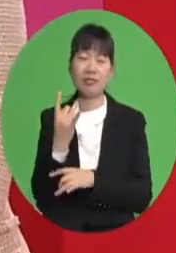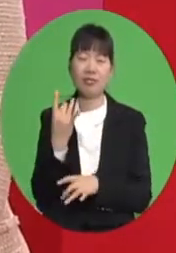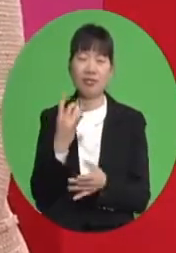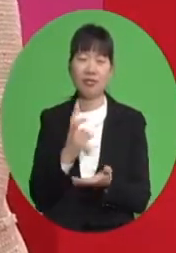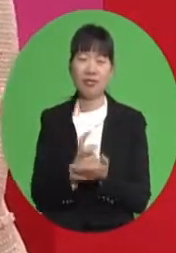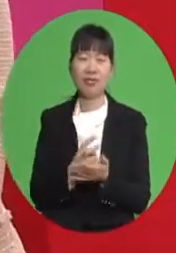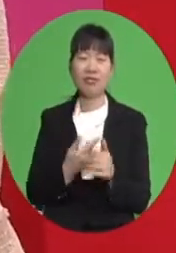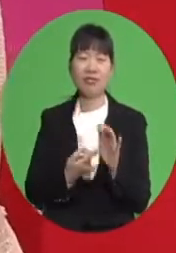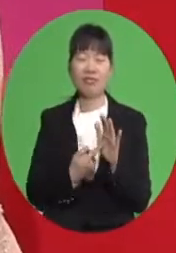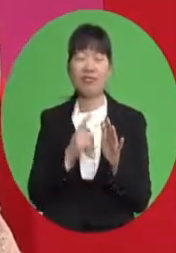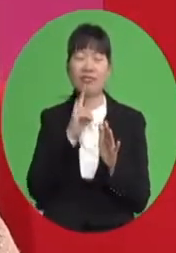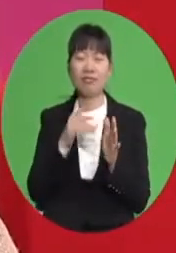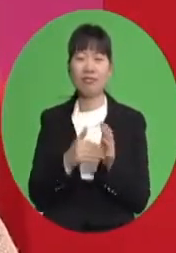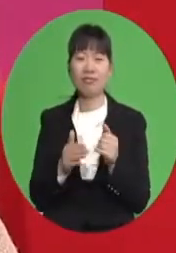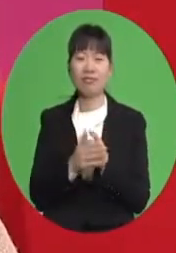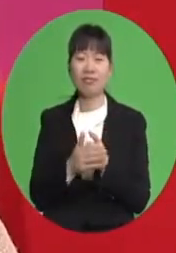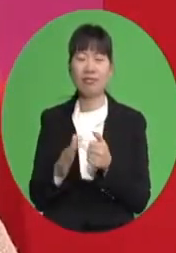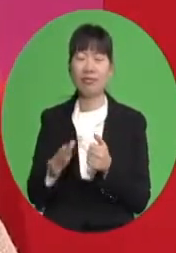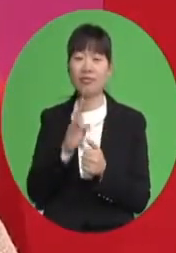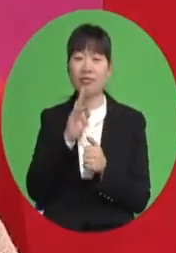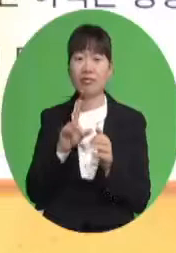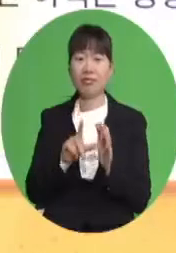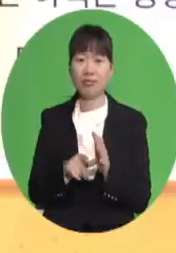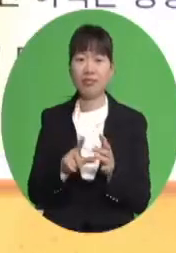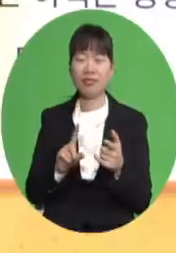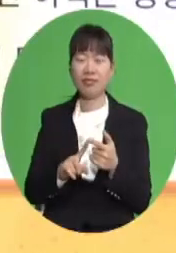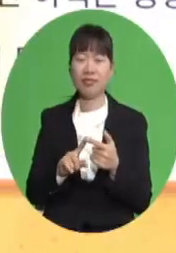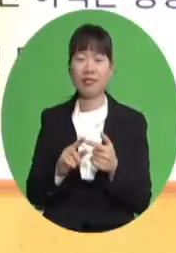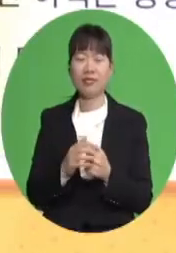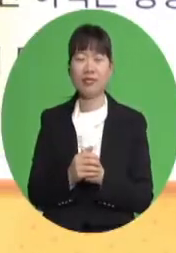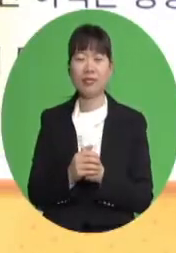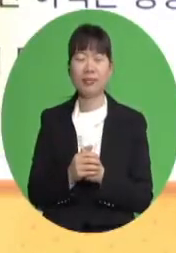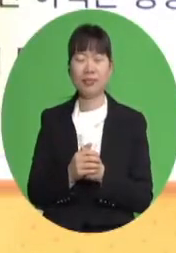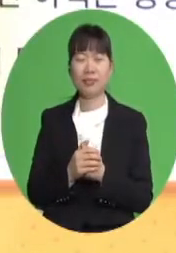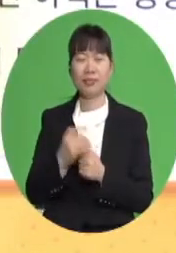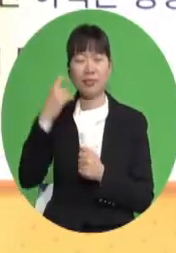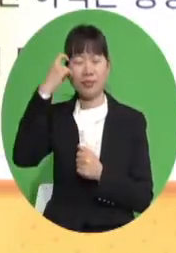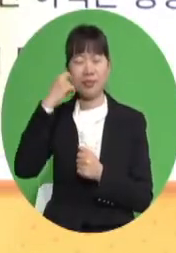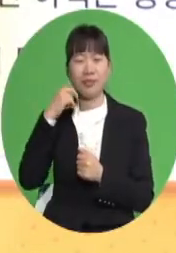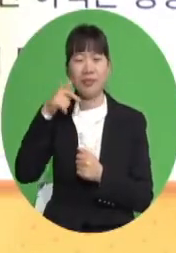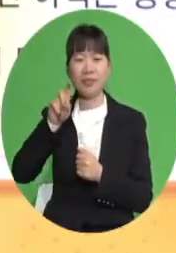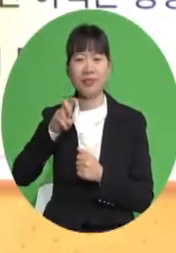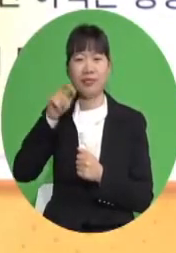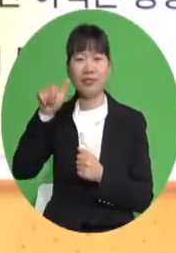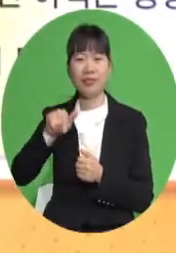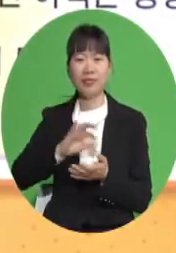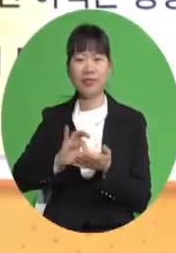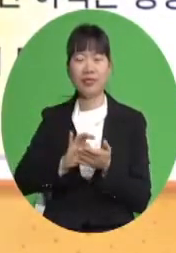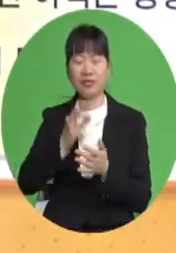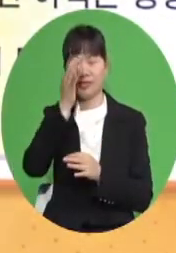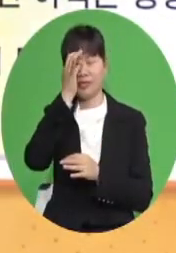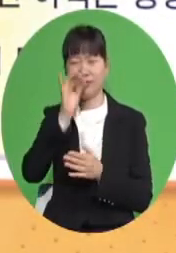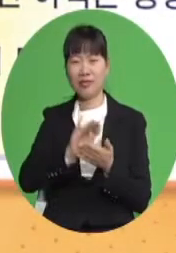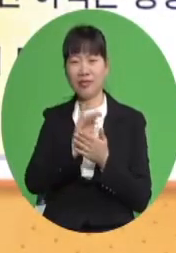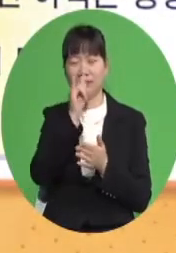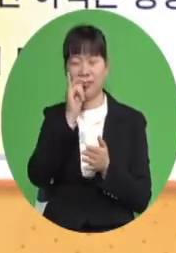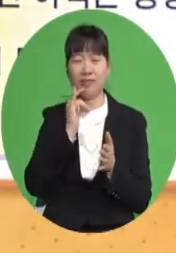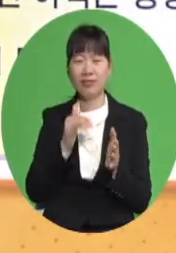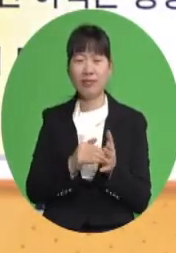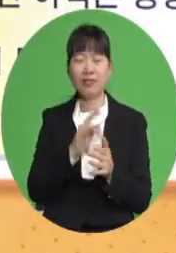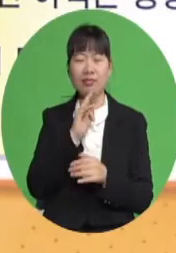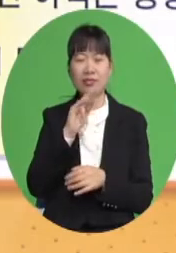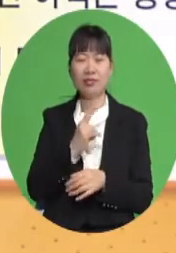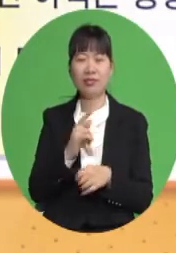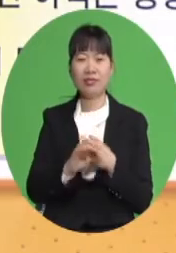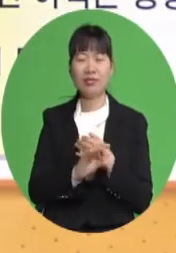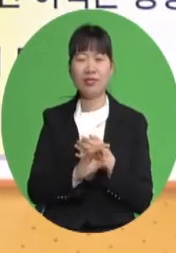원칙은 좀 알려드려야 네. 되니까요. 이제 2세 정도가 되면 감각을 사용한 기능 놀이들을 좀 합니다. 아까 제가 말씀드렸지만 만 2세 정도